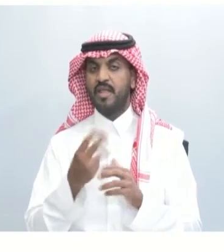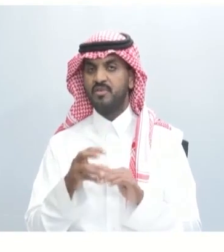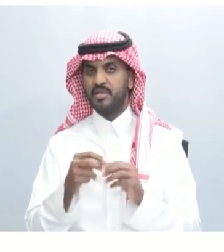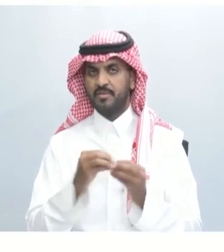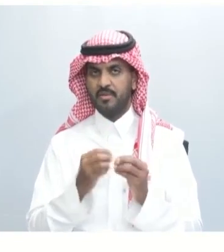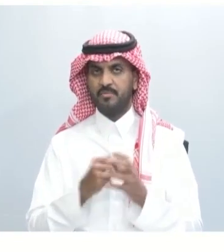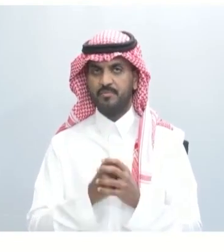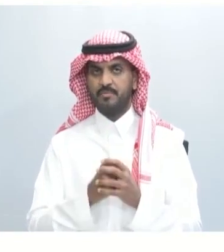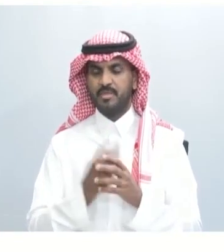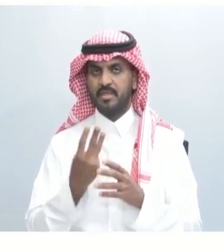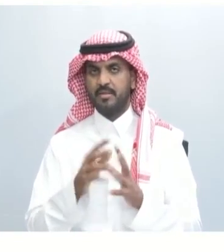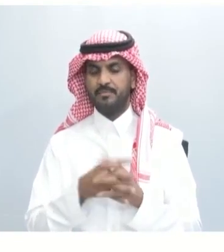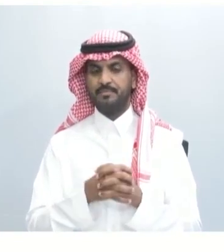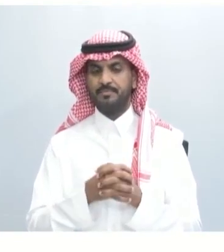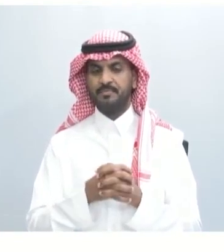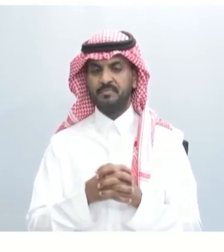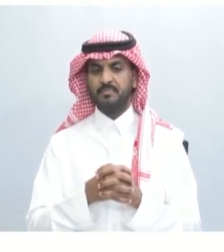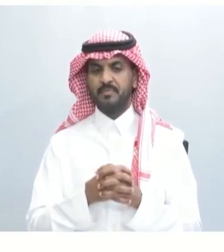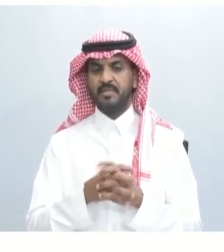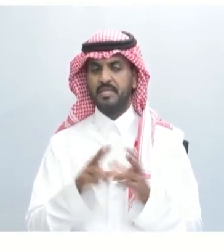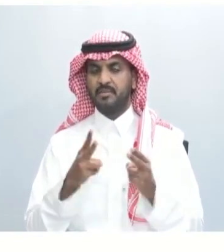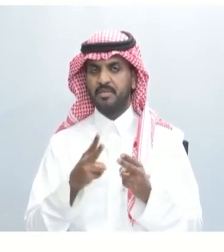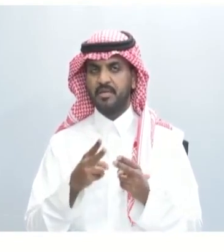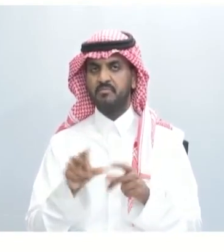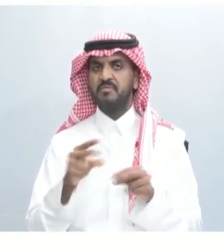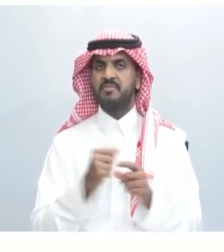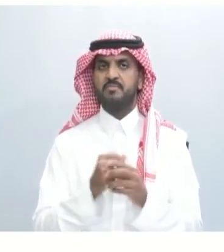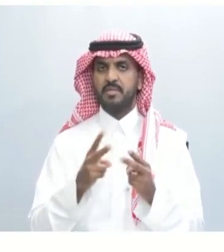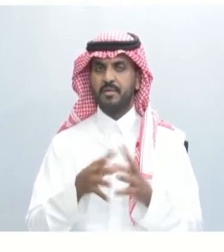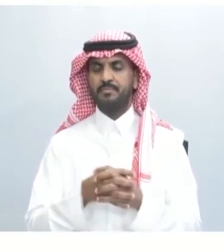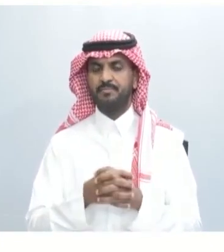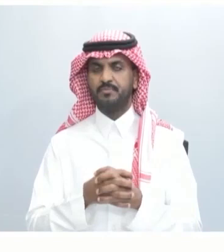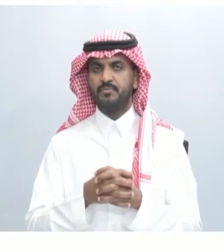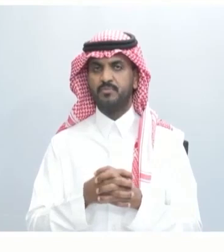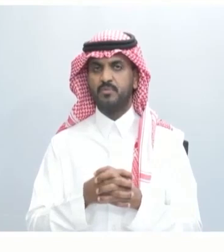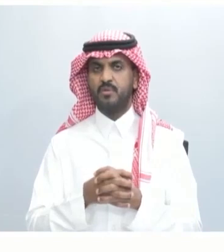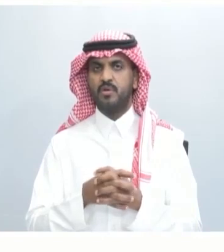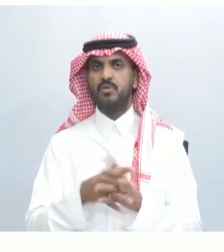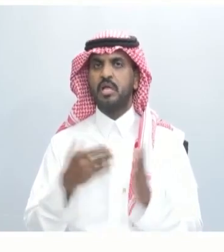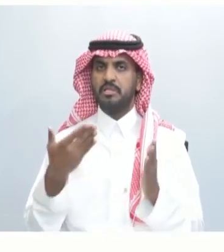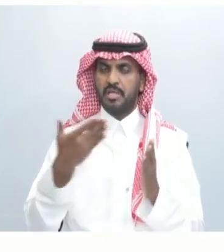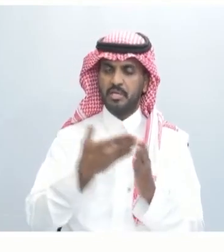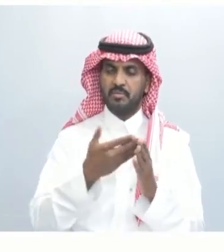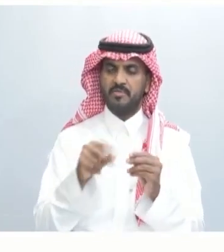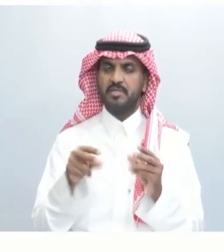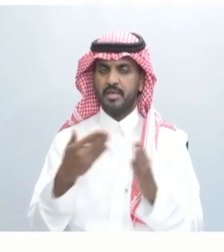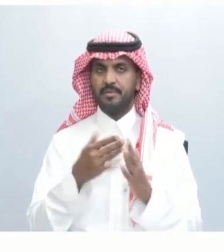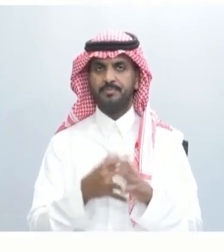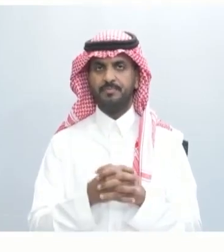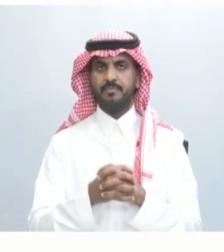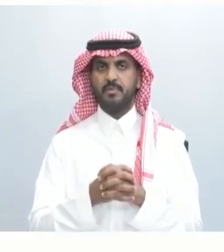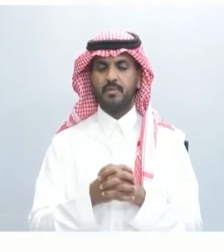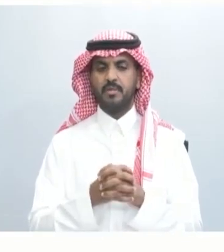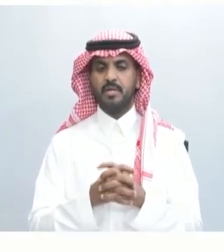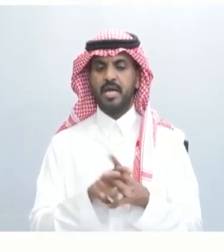اجزاء من تسعه فنجد انها تبدا بنفس البدايه وكذلك تنتهي بنفس النهايه اذا